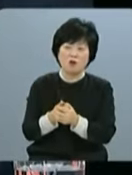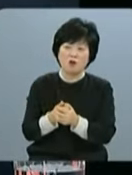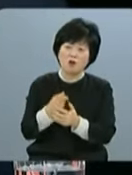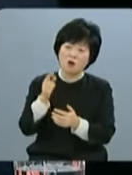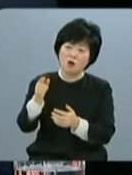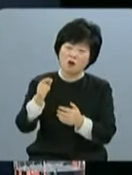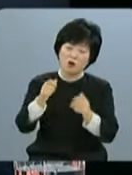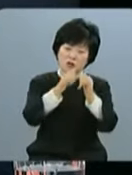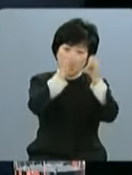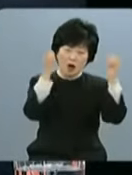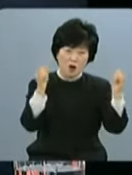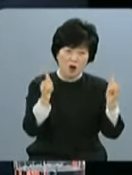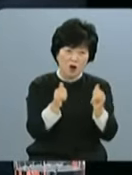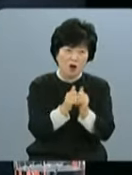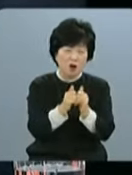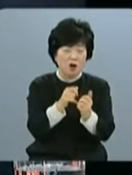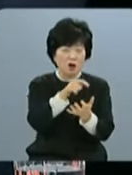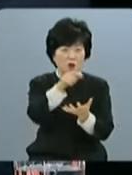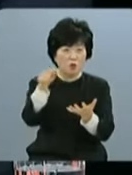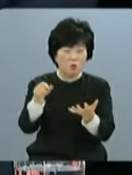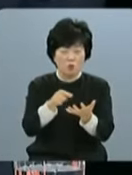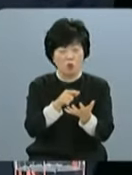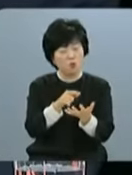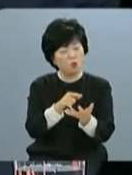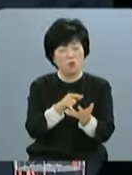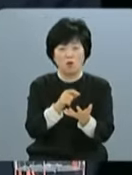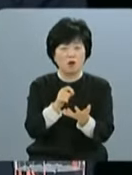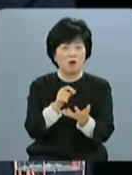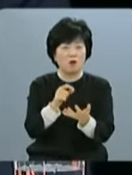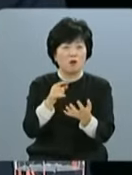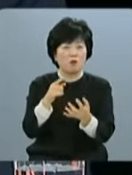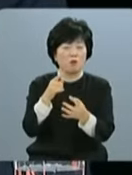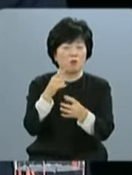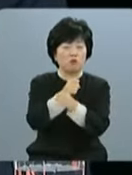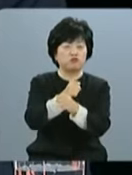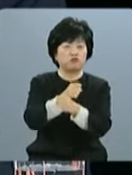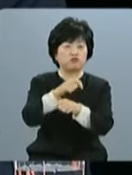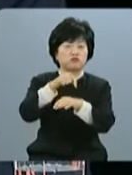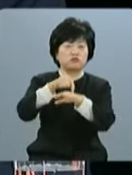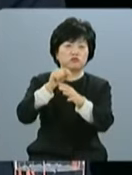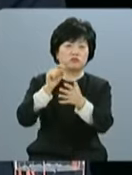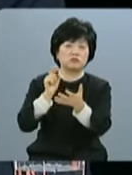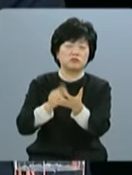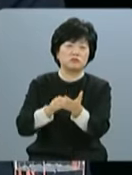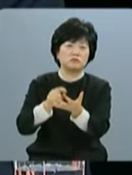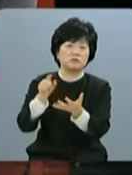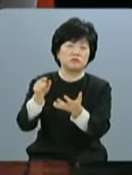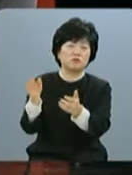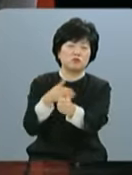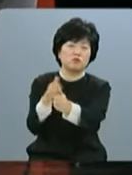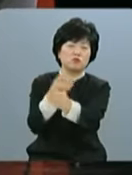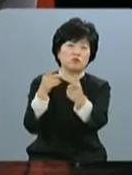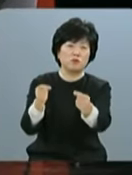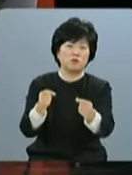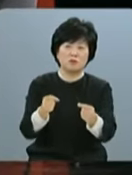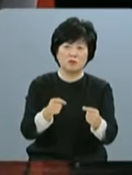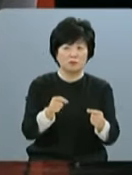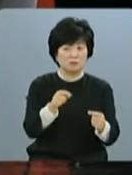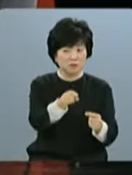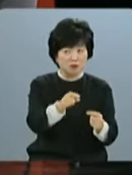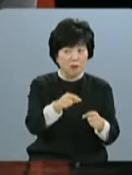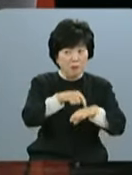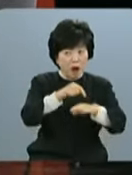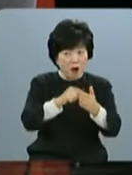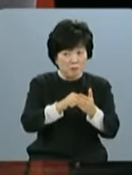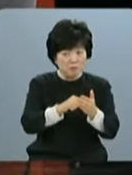해주기를 바라는 이 지지층들의 마음을 어떻게 할 거냐. 그런데 그 사람들은 대한민국에 나 그리 많지 않다고 봅니다. 자, 여기까지입니다. 네. 유승민